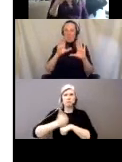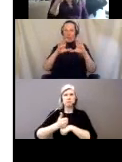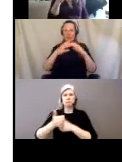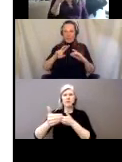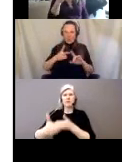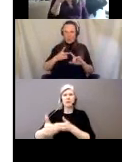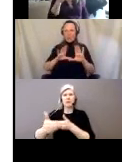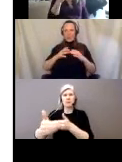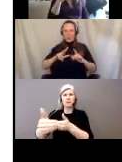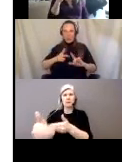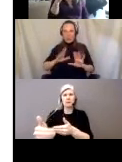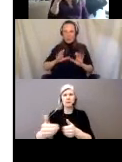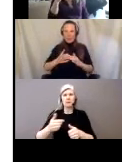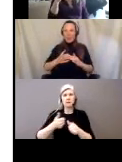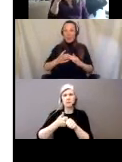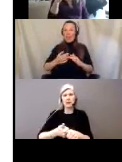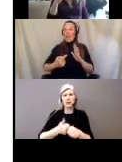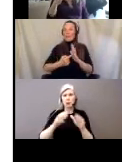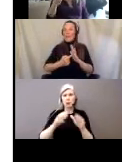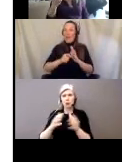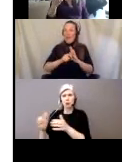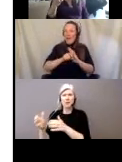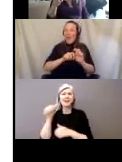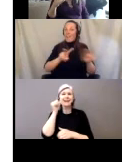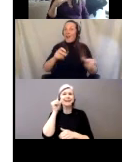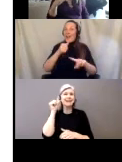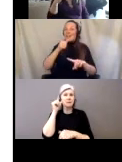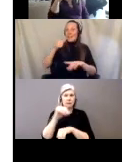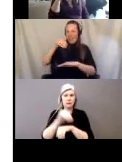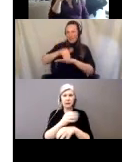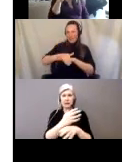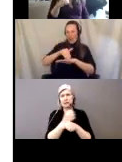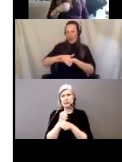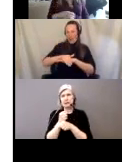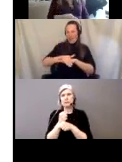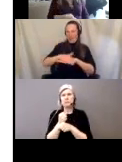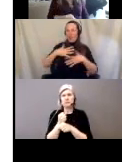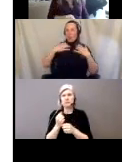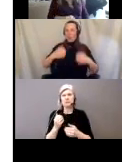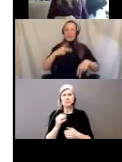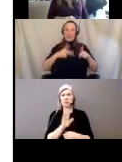Ce document a été publié hier soir par la santé publique provinciale.